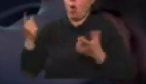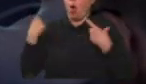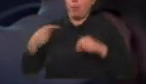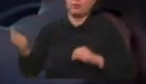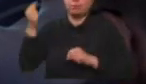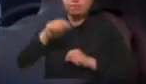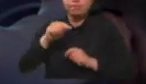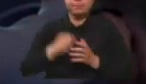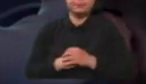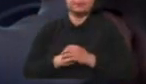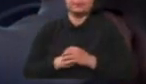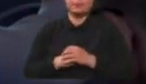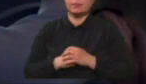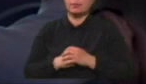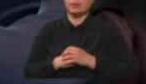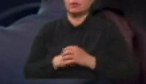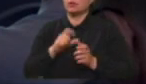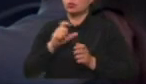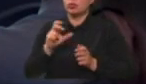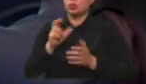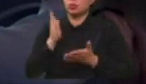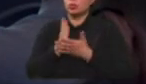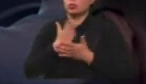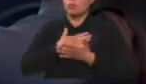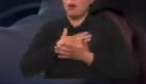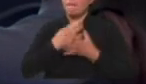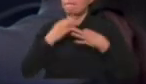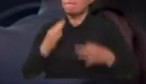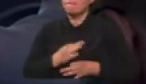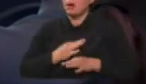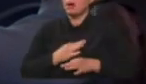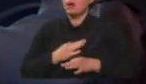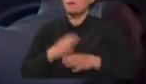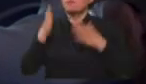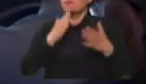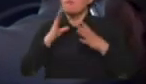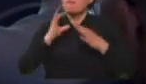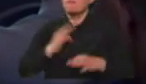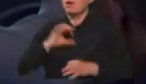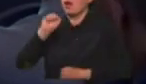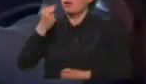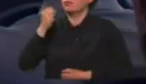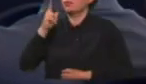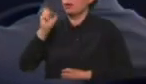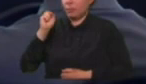obecnością. Czy mamy już z nami przygotowaną panią Anikę?